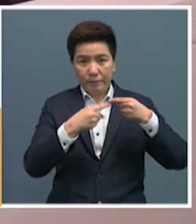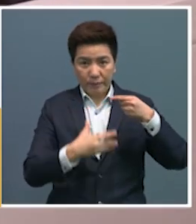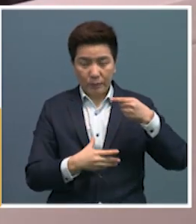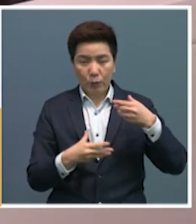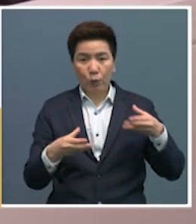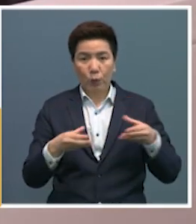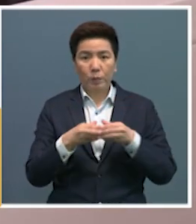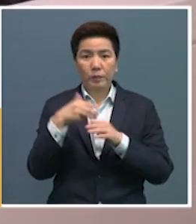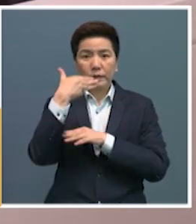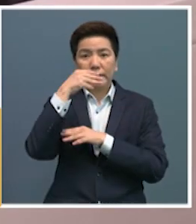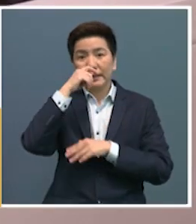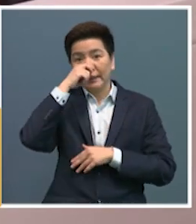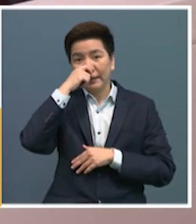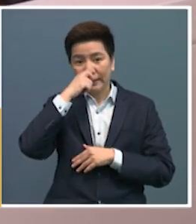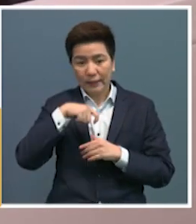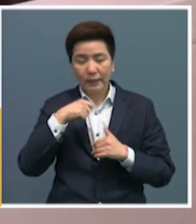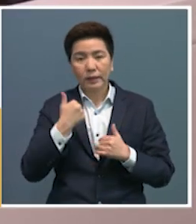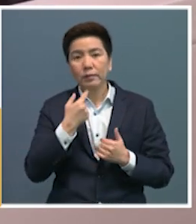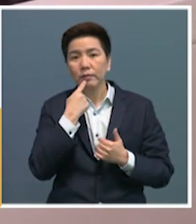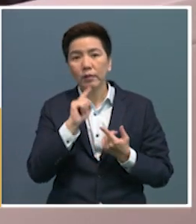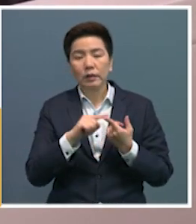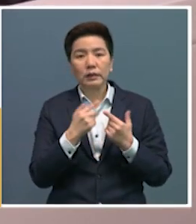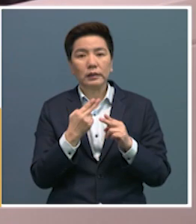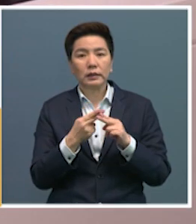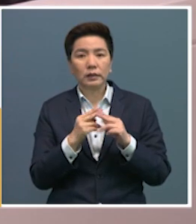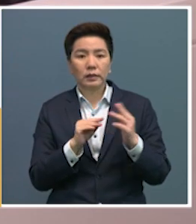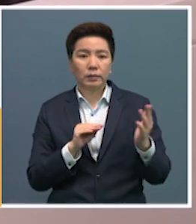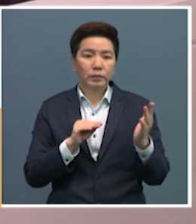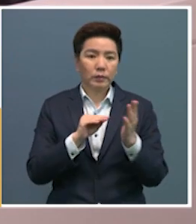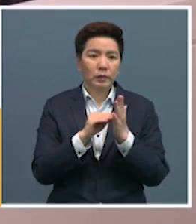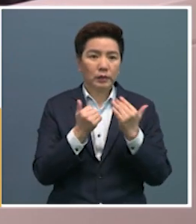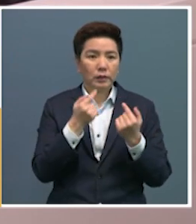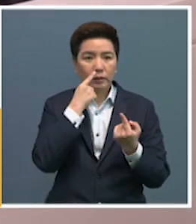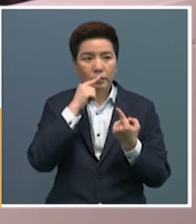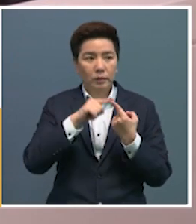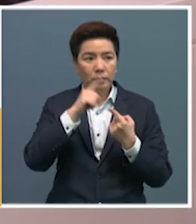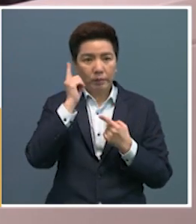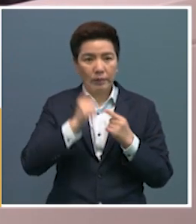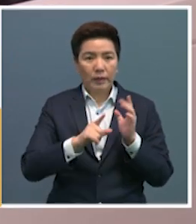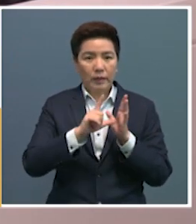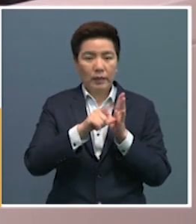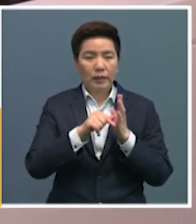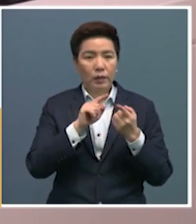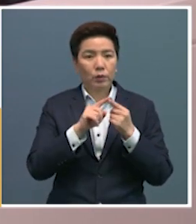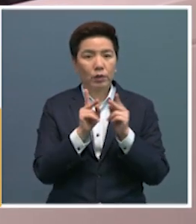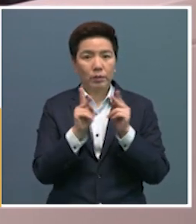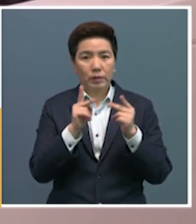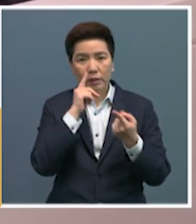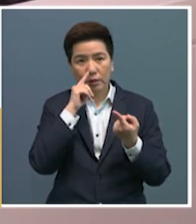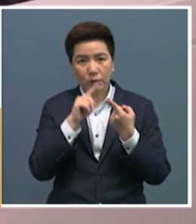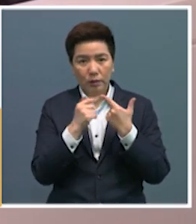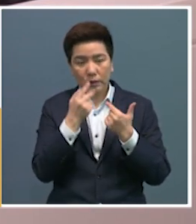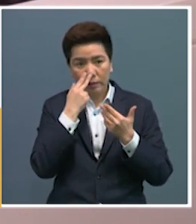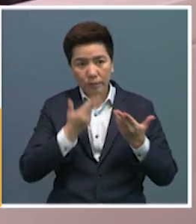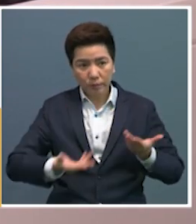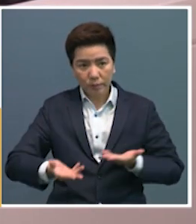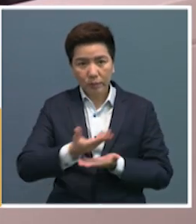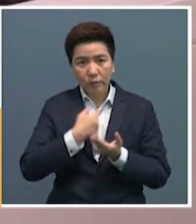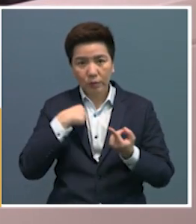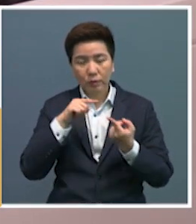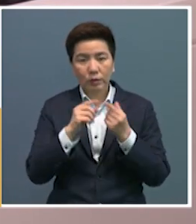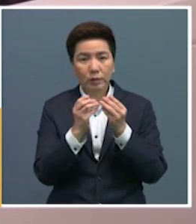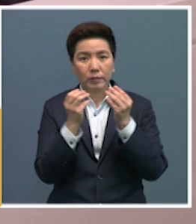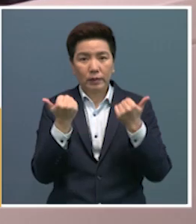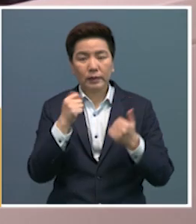ชื่อพรรคชาติไทยพัฒนาก็มีการระบุออกมาในฐานะที่เป็นเลขานุการคณะกรรมาธิการเพื่อพิจารณาร่าง